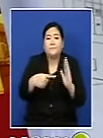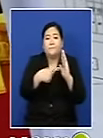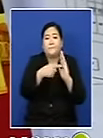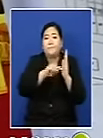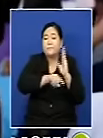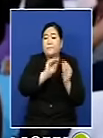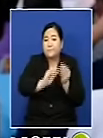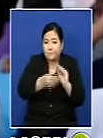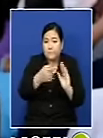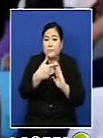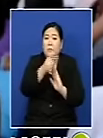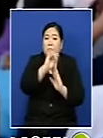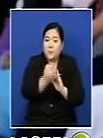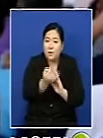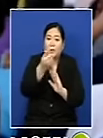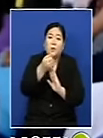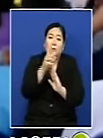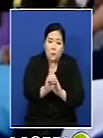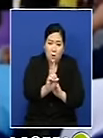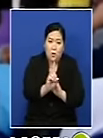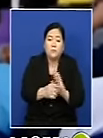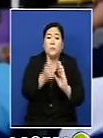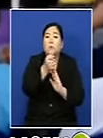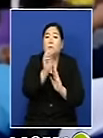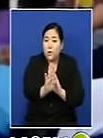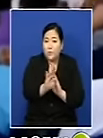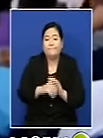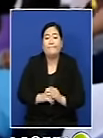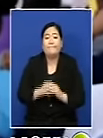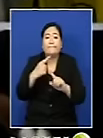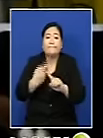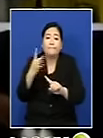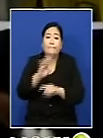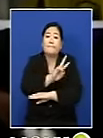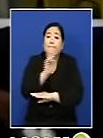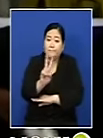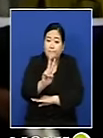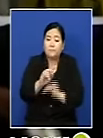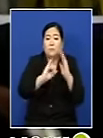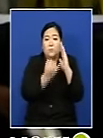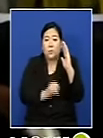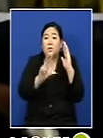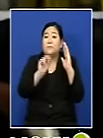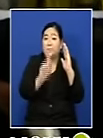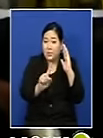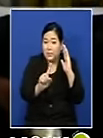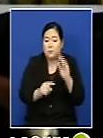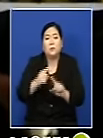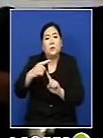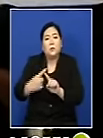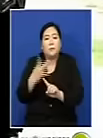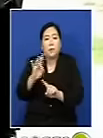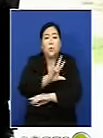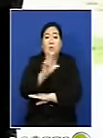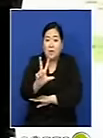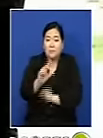จเจริญอุดรธานีและอุบลราชธานี2สิงหาคมจะจัดขึ้น31จังหวัด3สิงหาคม